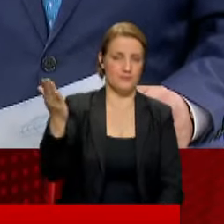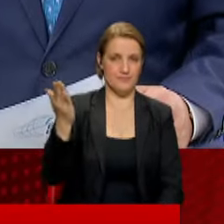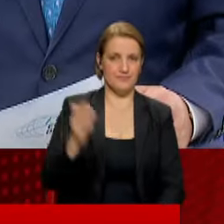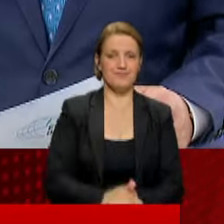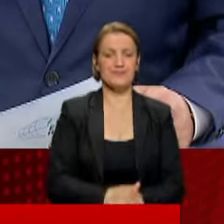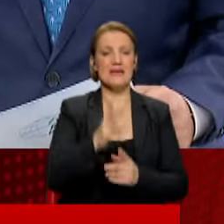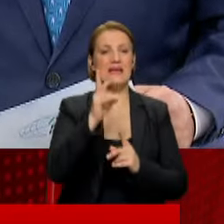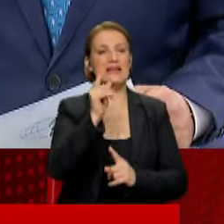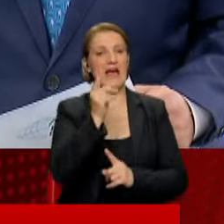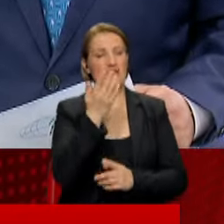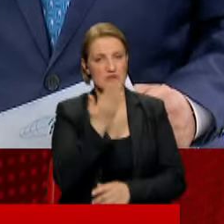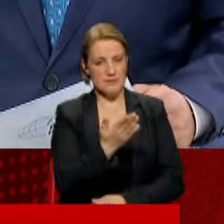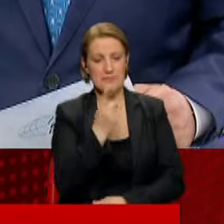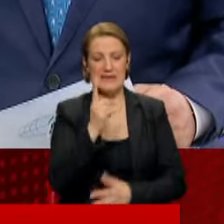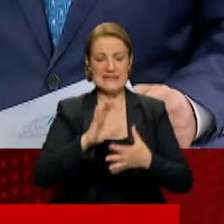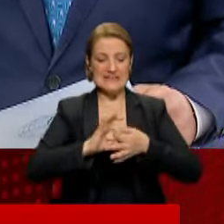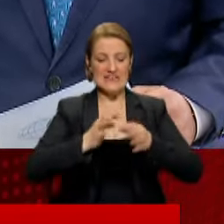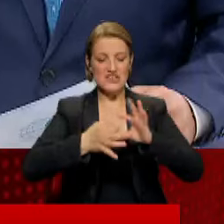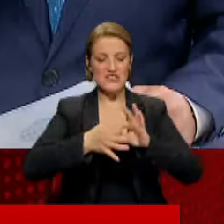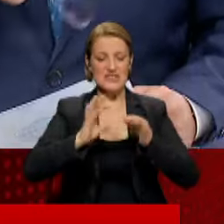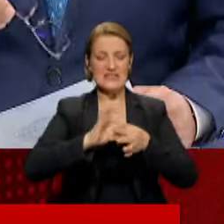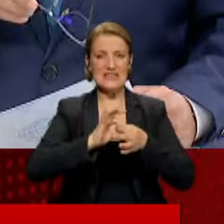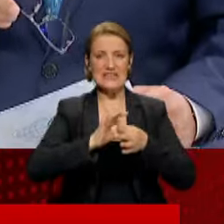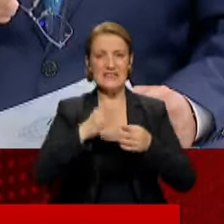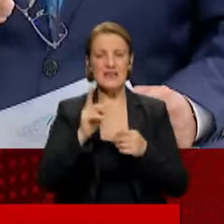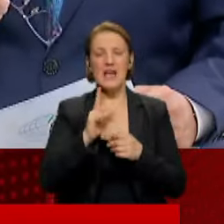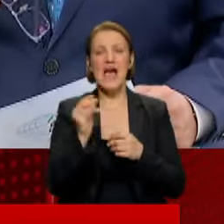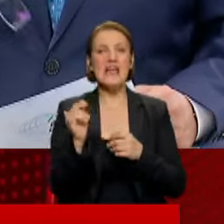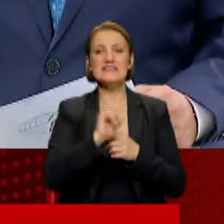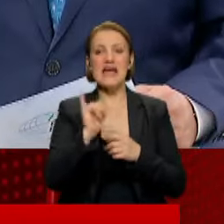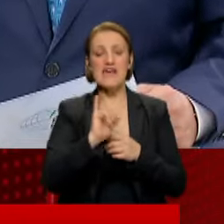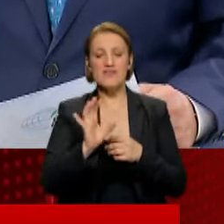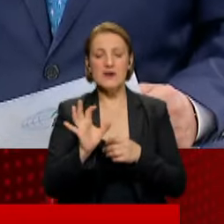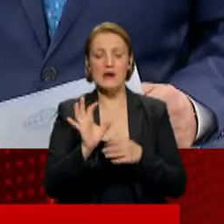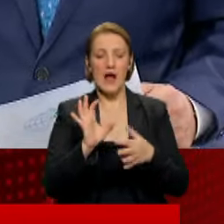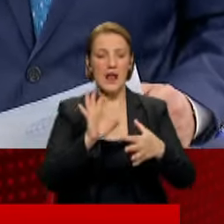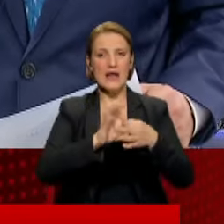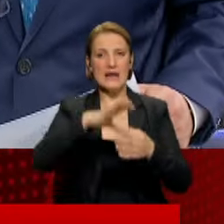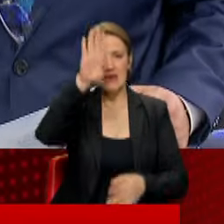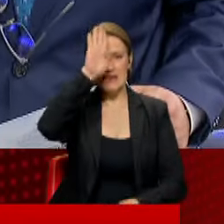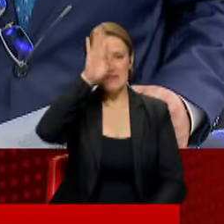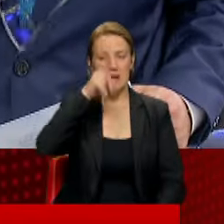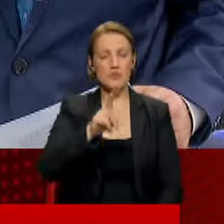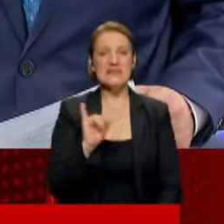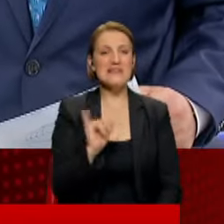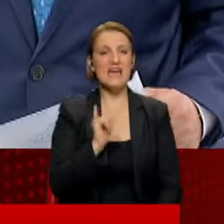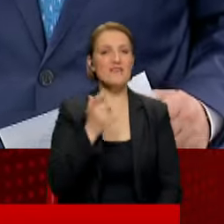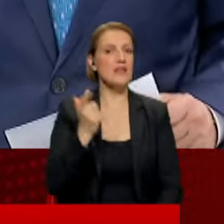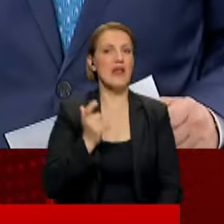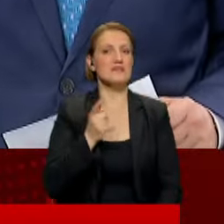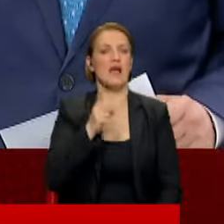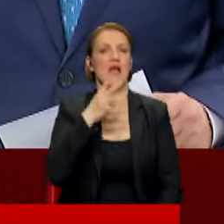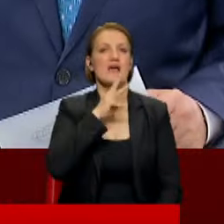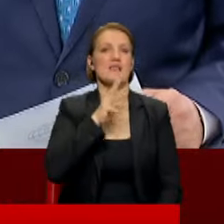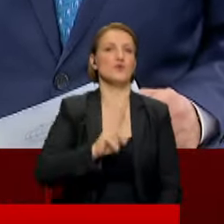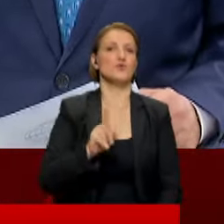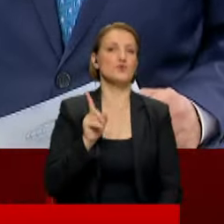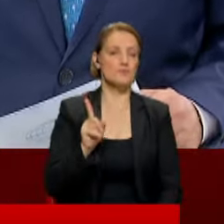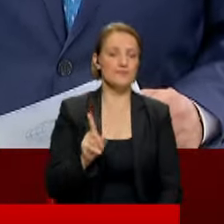ilkercim bir zincirin gücü en zayıf halkasıyla ölçülür İstanbul'un zayıf halkası Esen yurttur her bakım